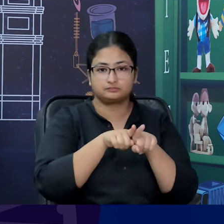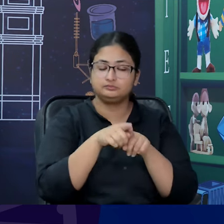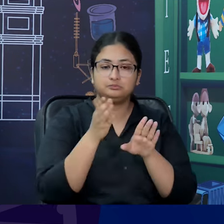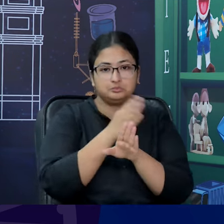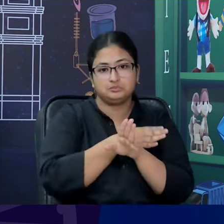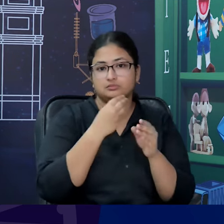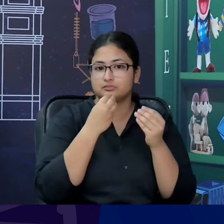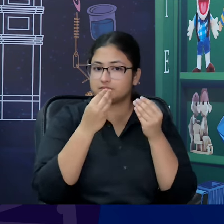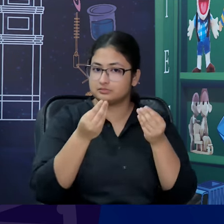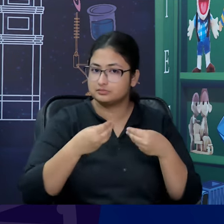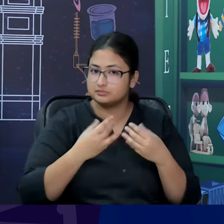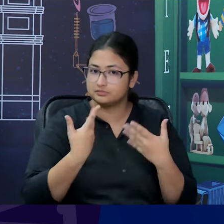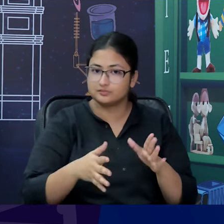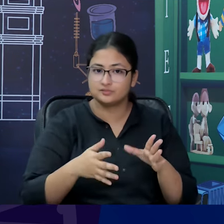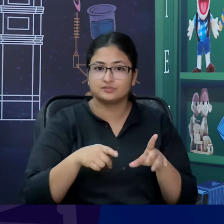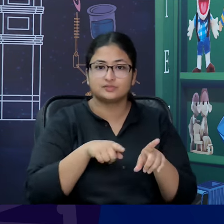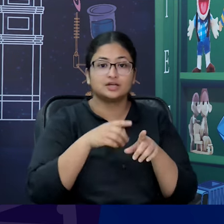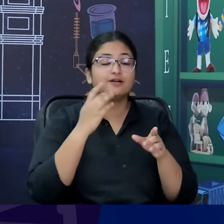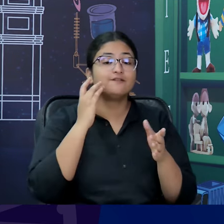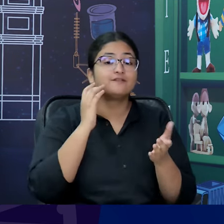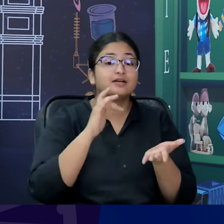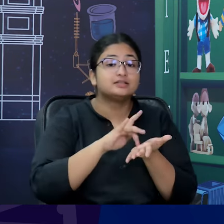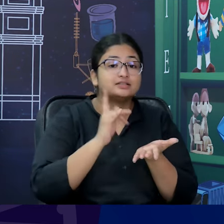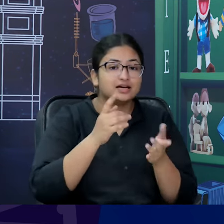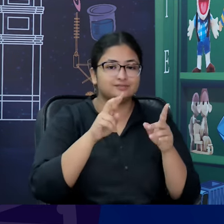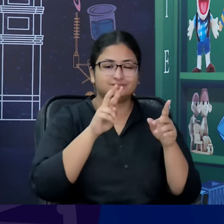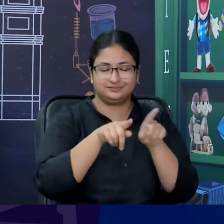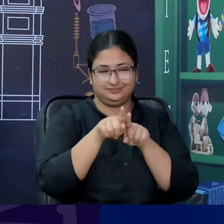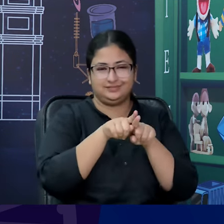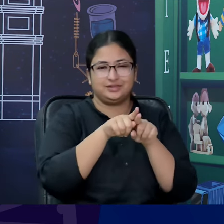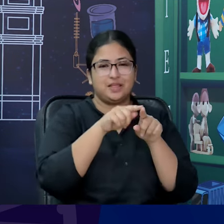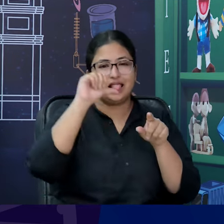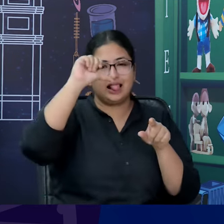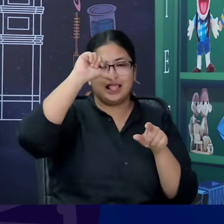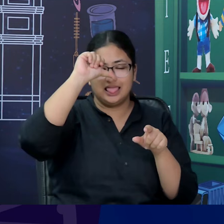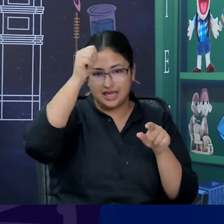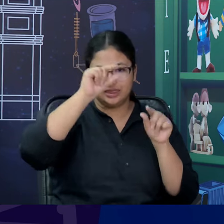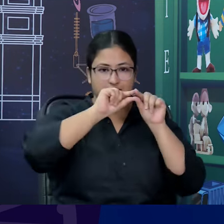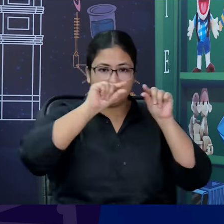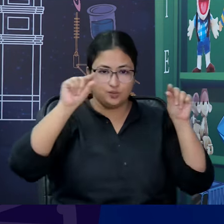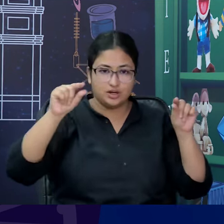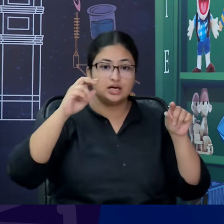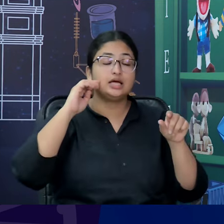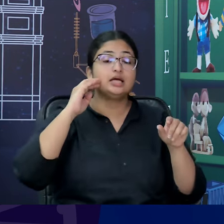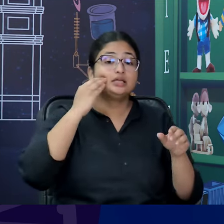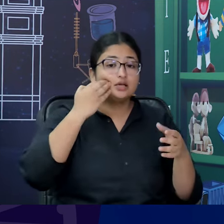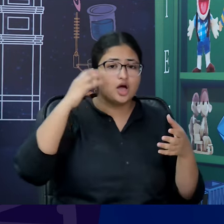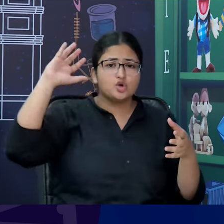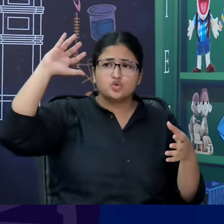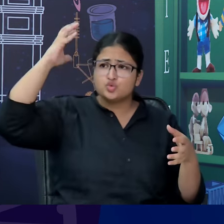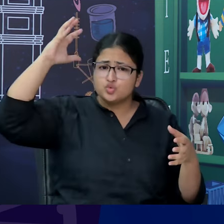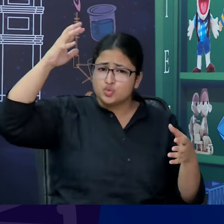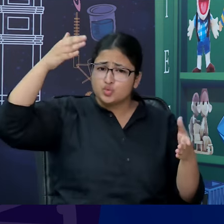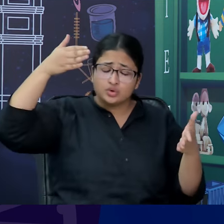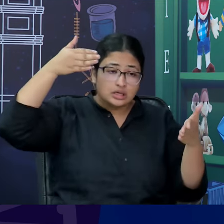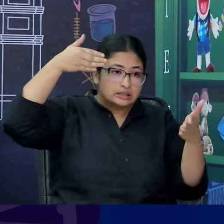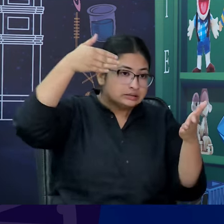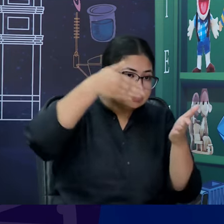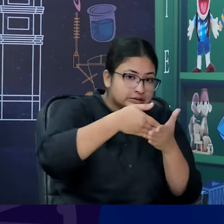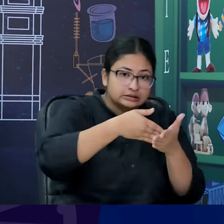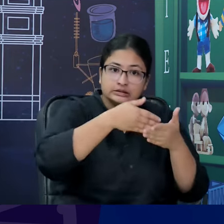दिया कि जहां न पहुंचे रवि जहा न पहुंचे रवि क रवि का अर्थ है सूरज सूर्य सूर्य की रोशनी जहां नहीं पहुंच